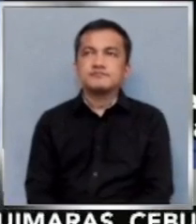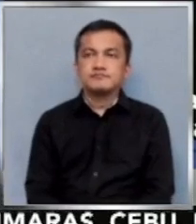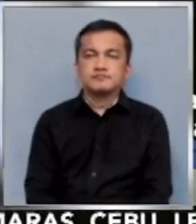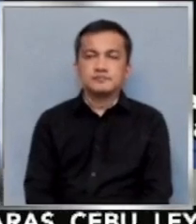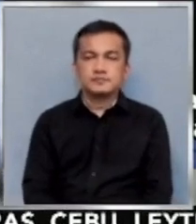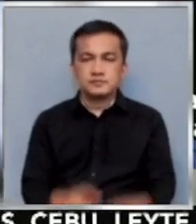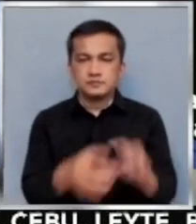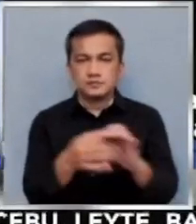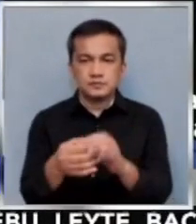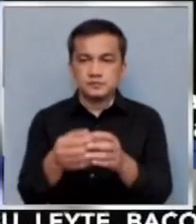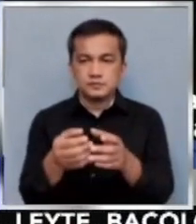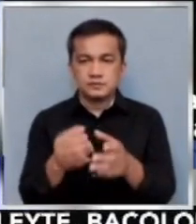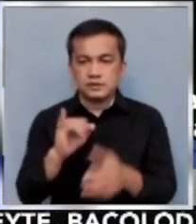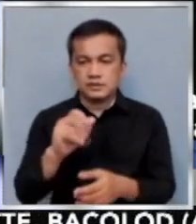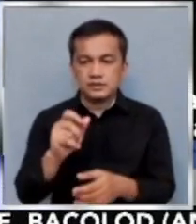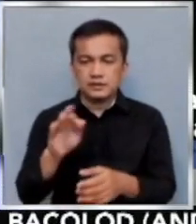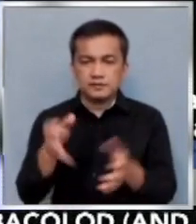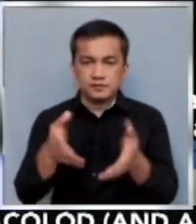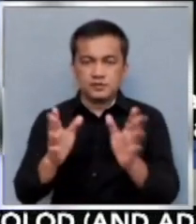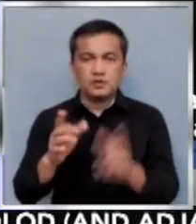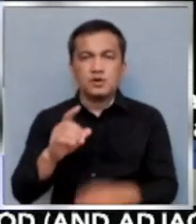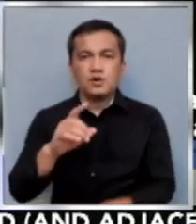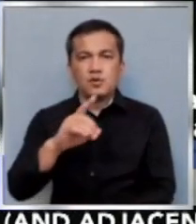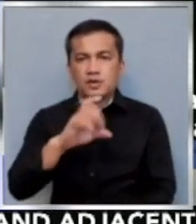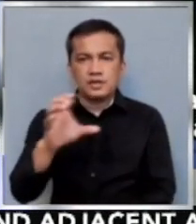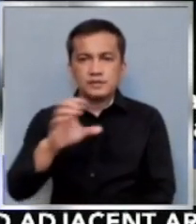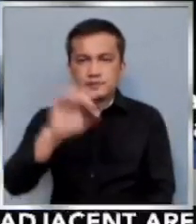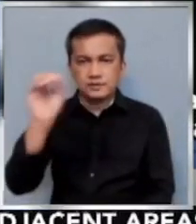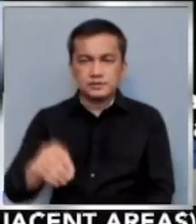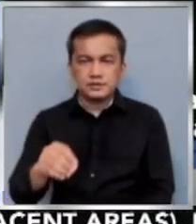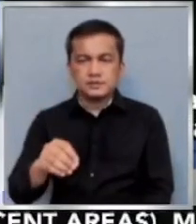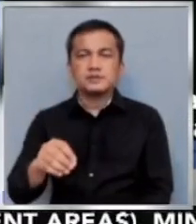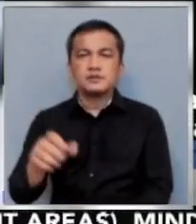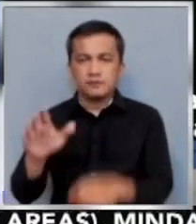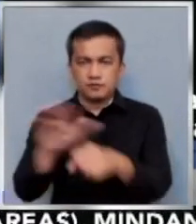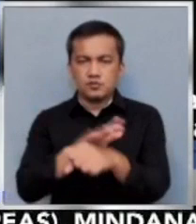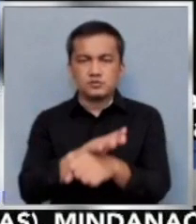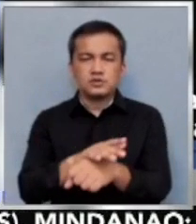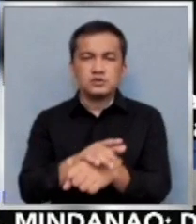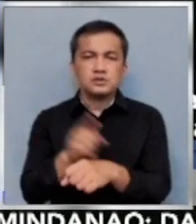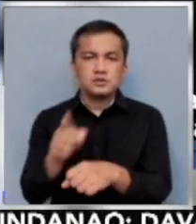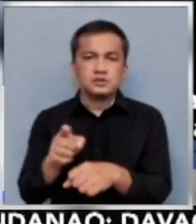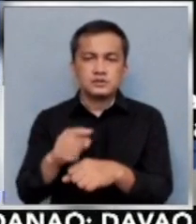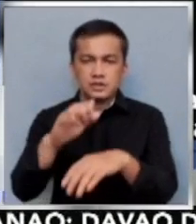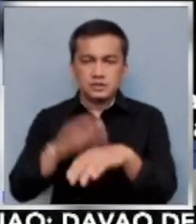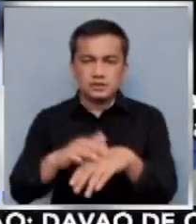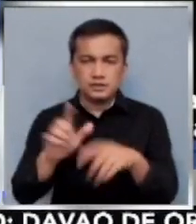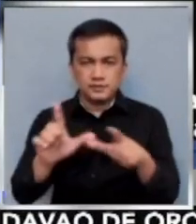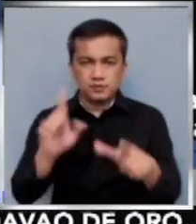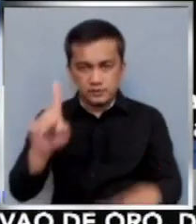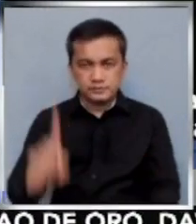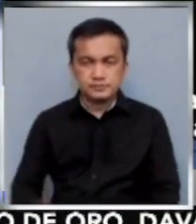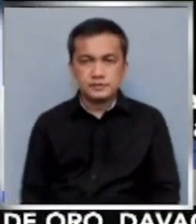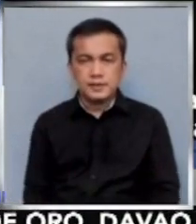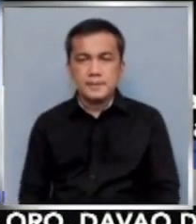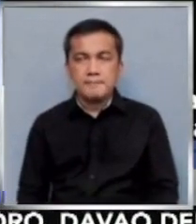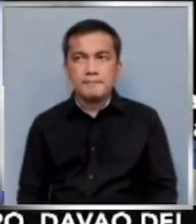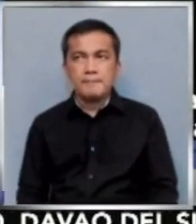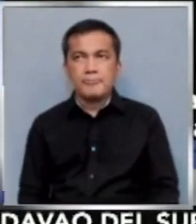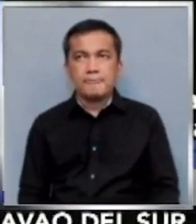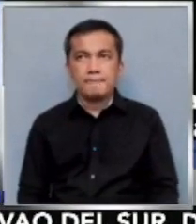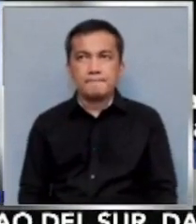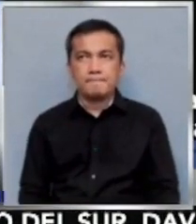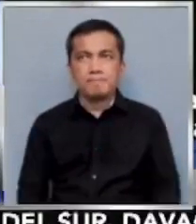ang full 100% capacity sa ilalim ng Alert Level 1. Ngunit kailangan